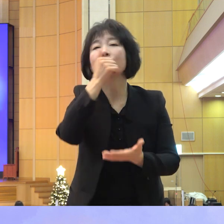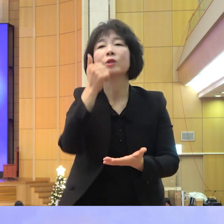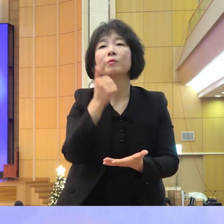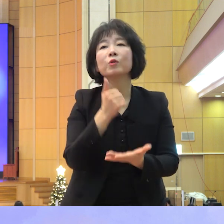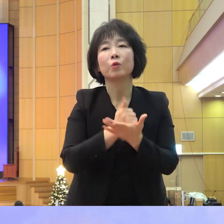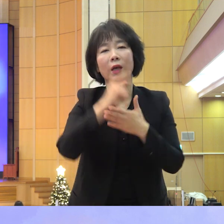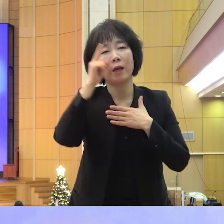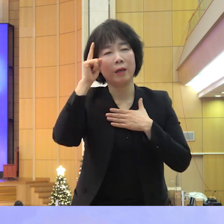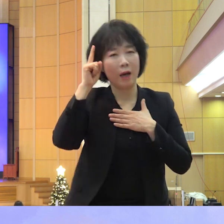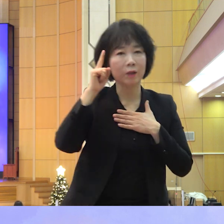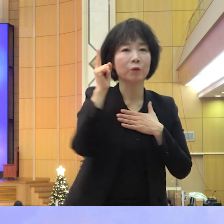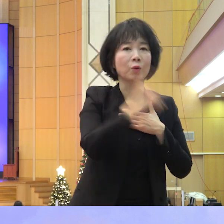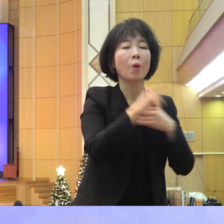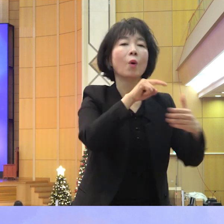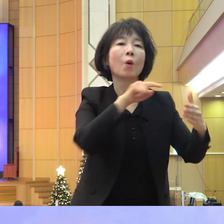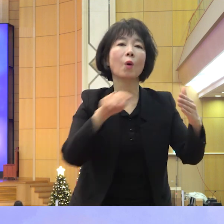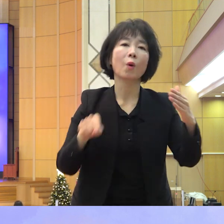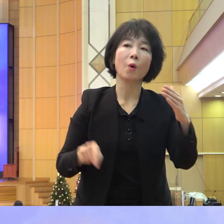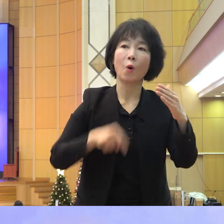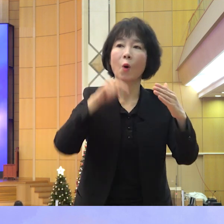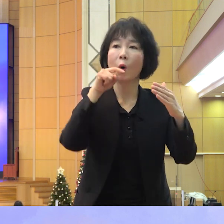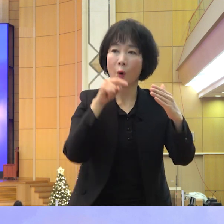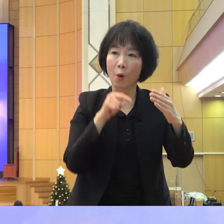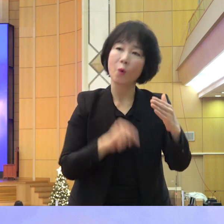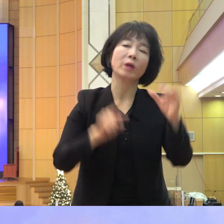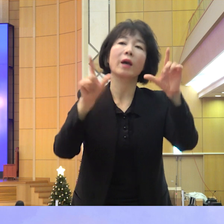세상 욕심 죄악